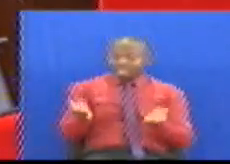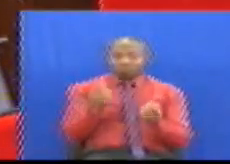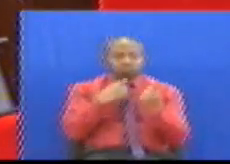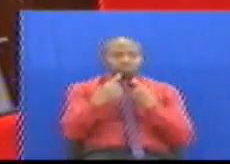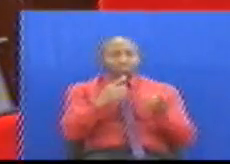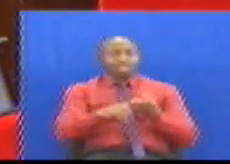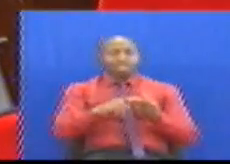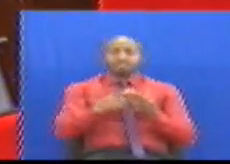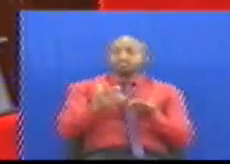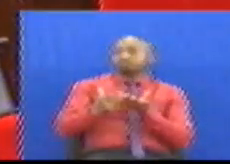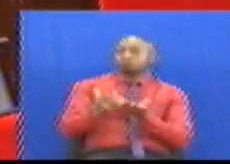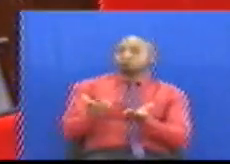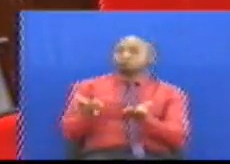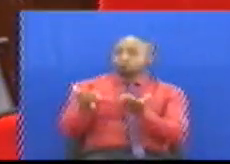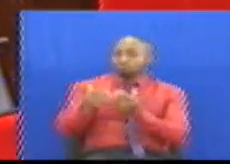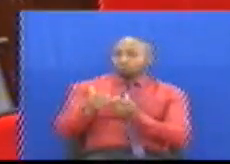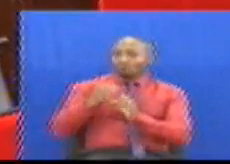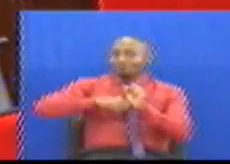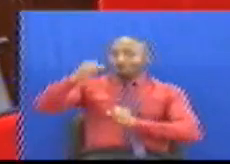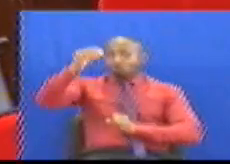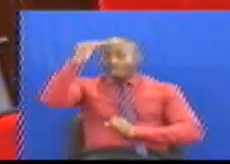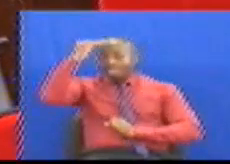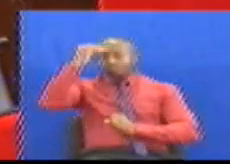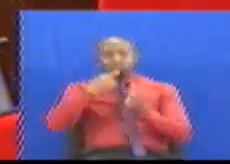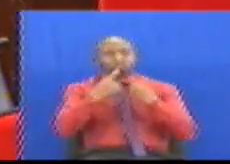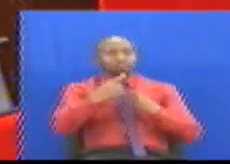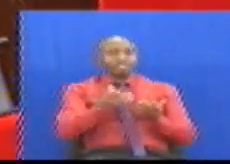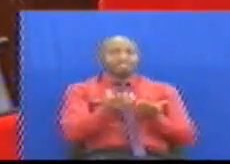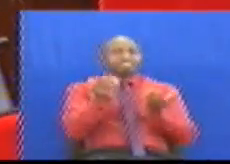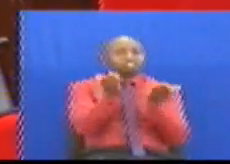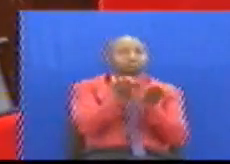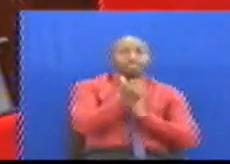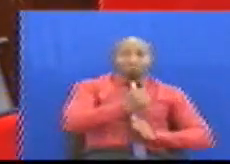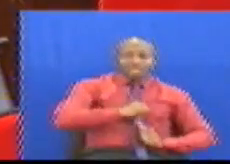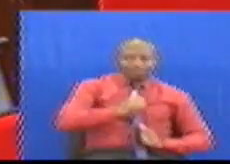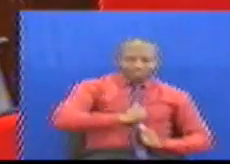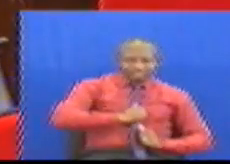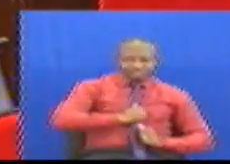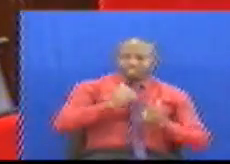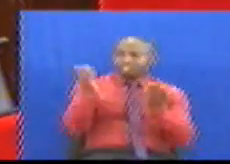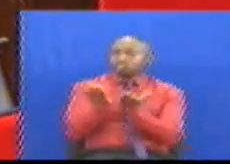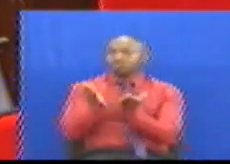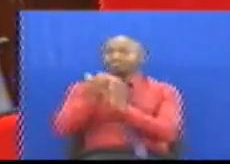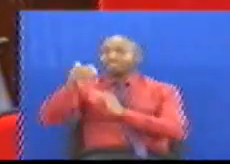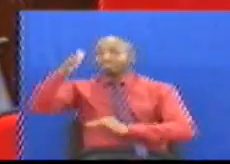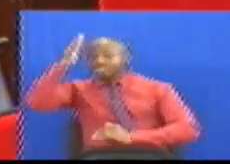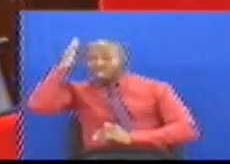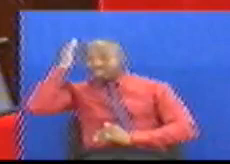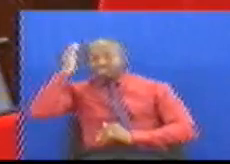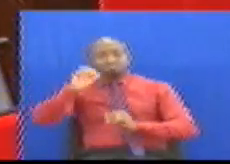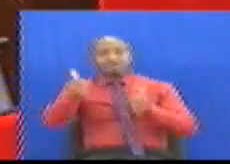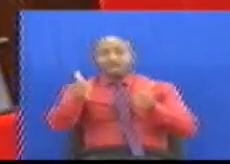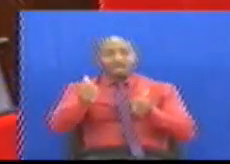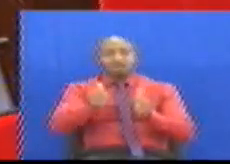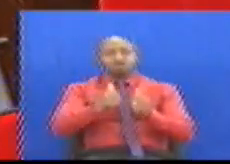performance ya elimu, tunazungumza habari ya shule za private. Lakini shule za sekondari za serikali bado zinafanya